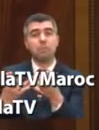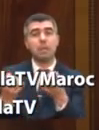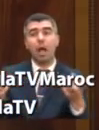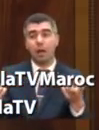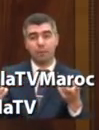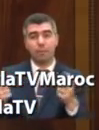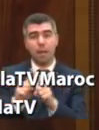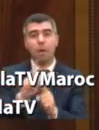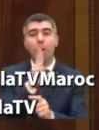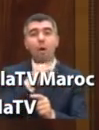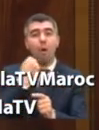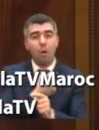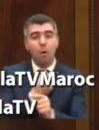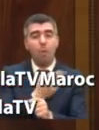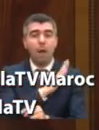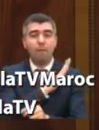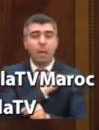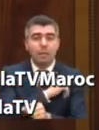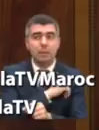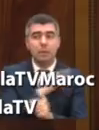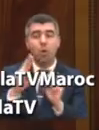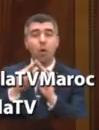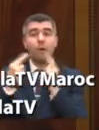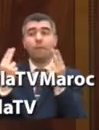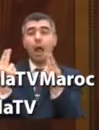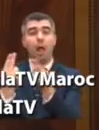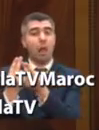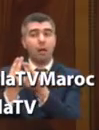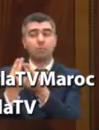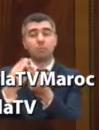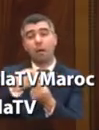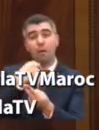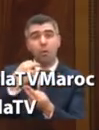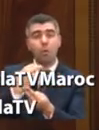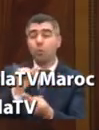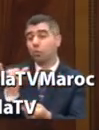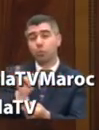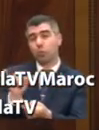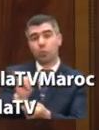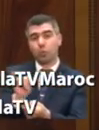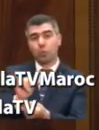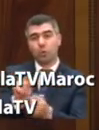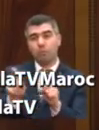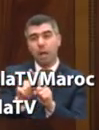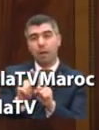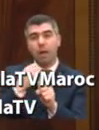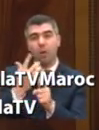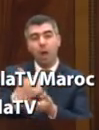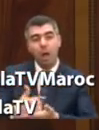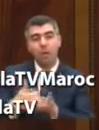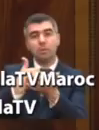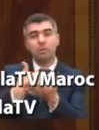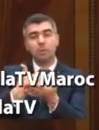وإنسانية أمام التاريخ وأمام المجتمع الدولي والمجتمع الإنساني عن ما يرتكب من حق الأسير